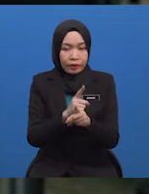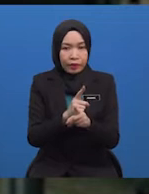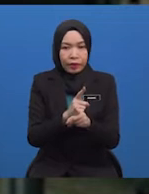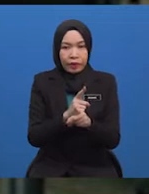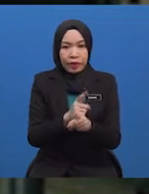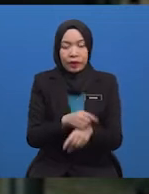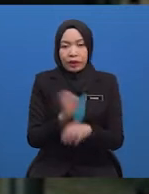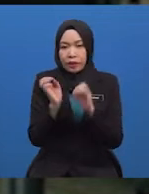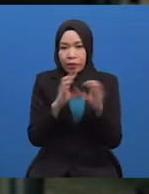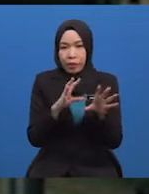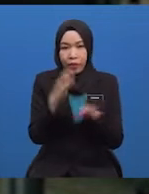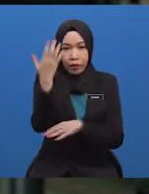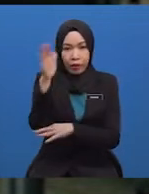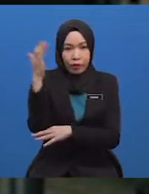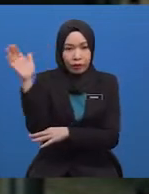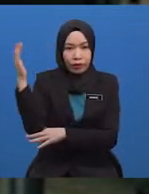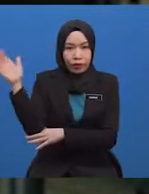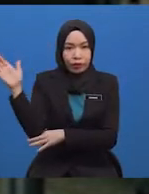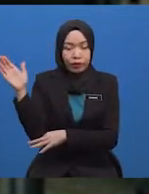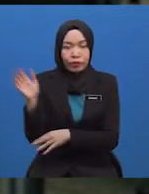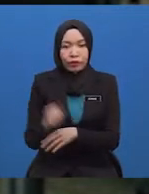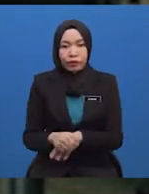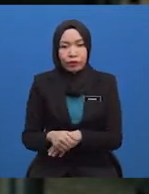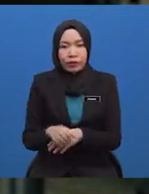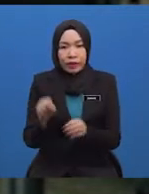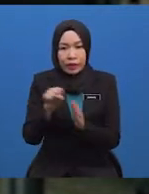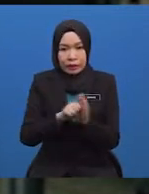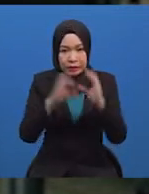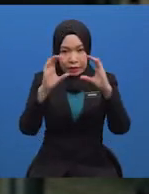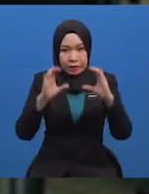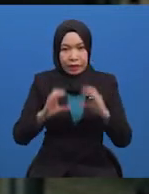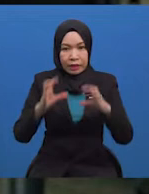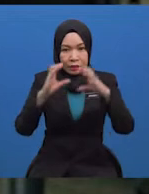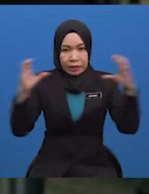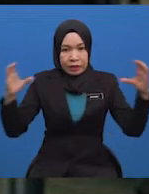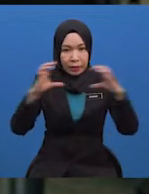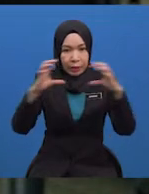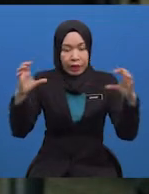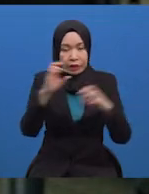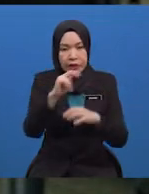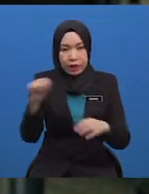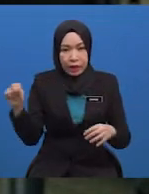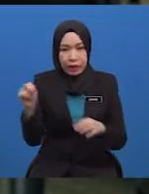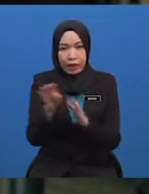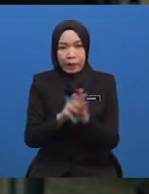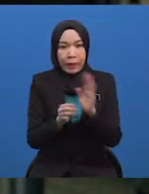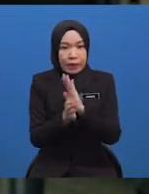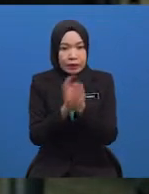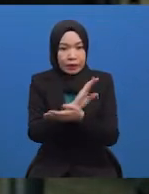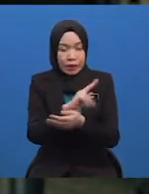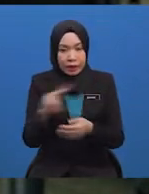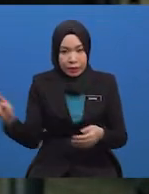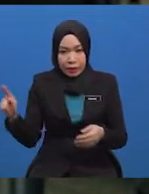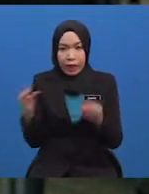akan menyebabkan hakisan air permukaan berlaku dengan giat dan menjadikan struktur tanah